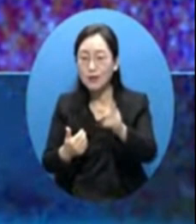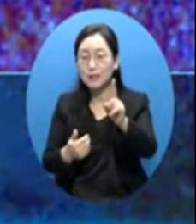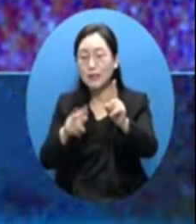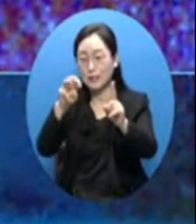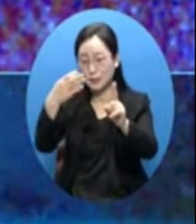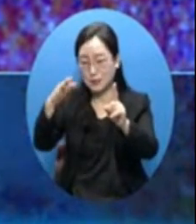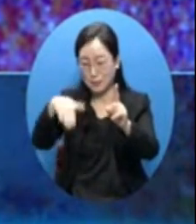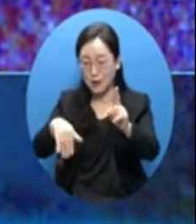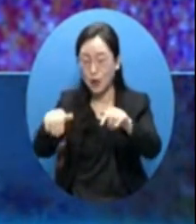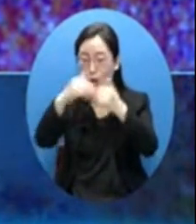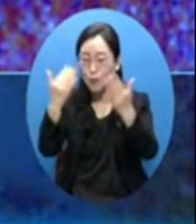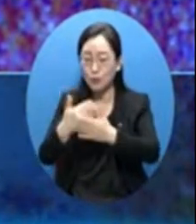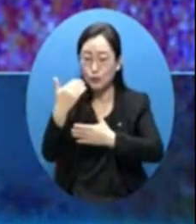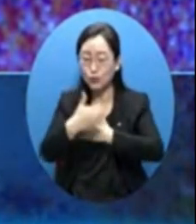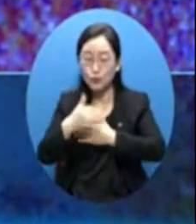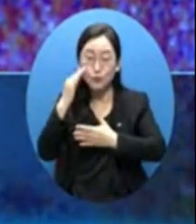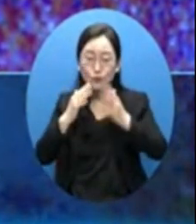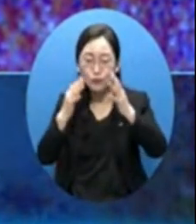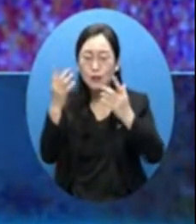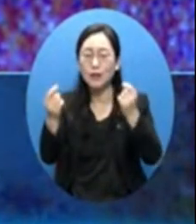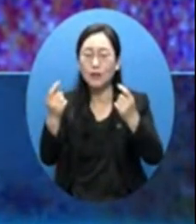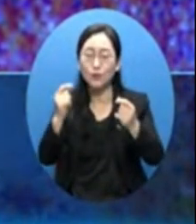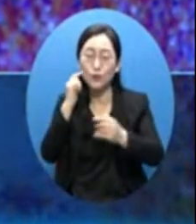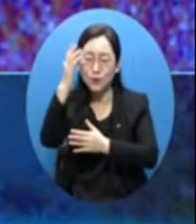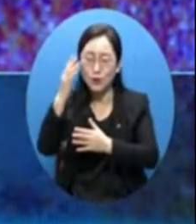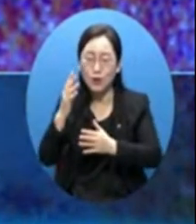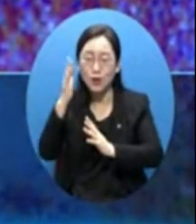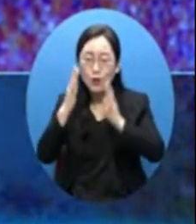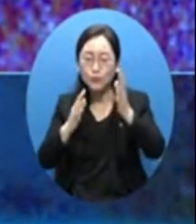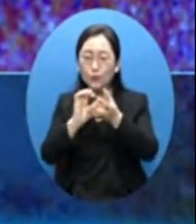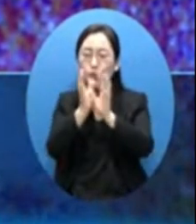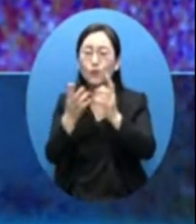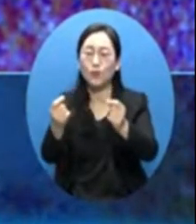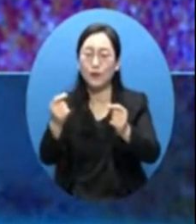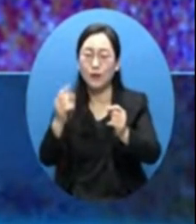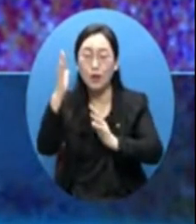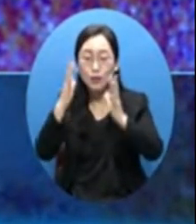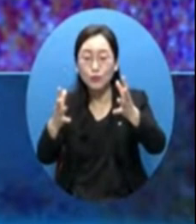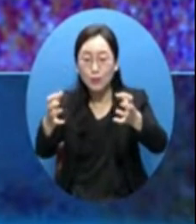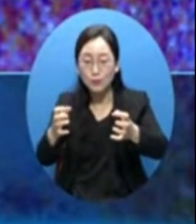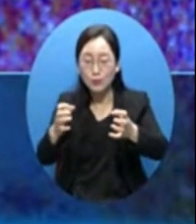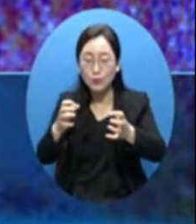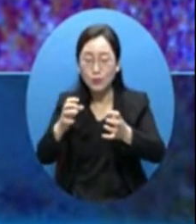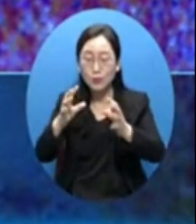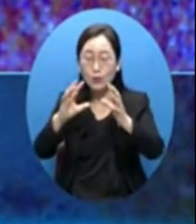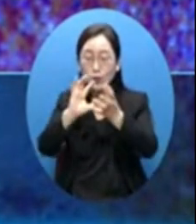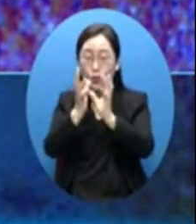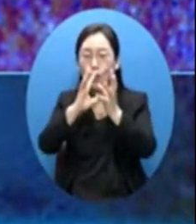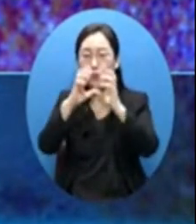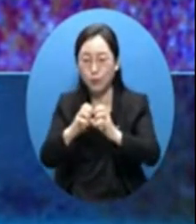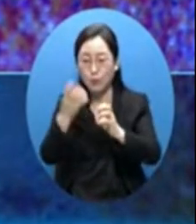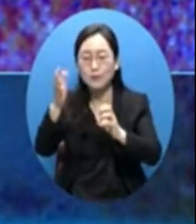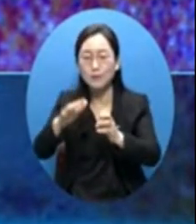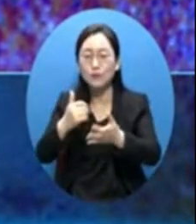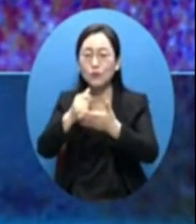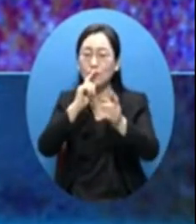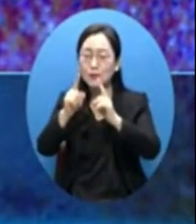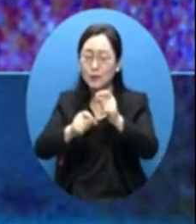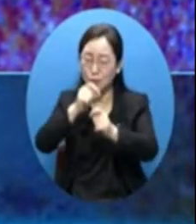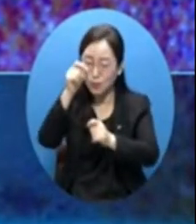25절입니다 모든 육체는 풀과 같고 그 모든 영광은 풀의 꽃과 같으니 풀은 마르고 꽃은 떨어지되 오직 주의 말씀은 세세토록